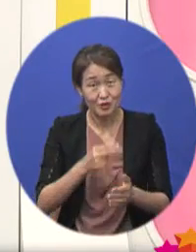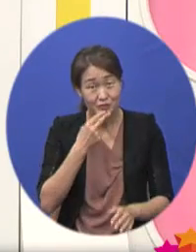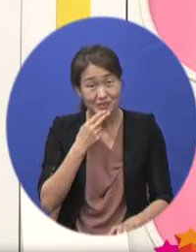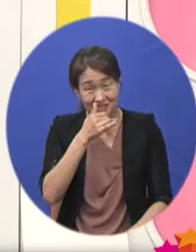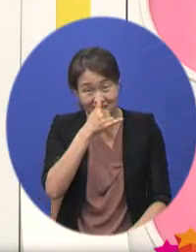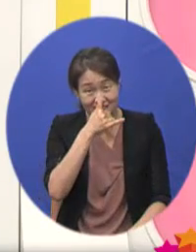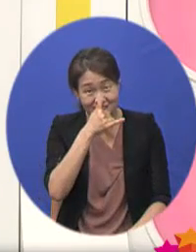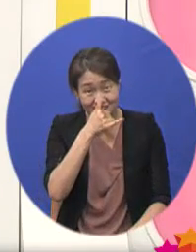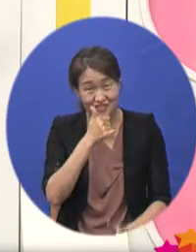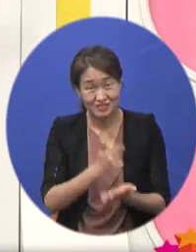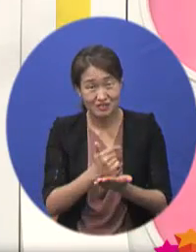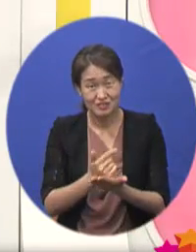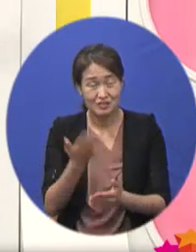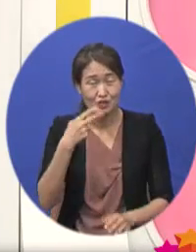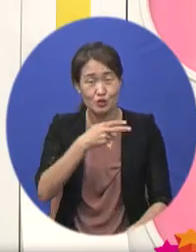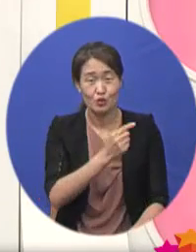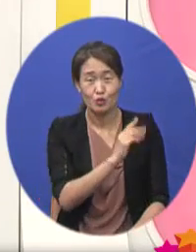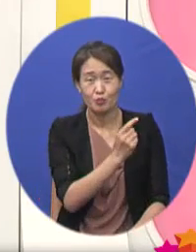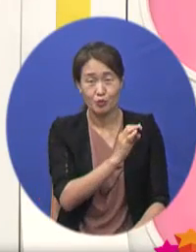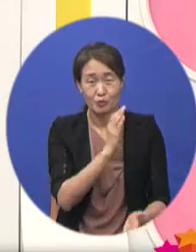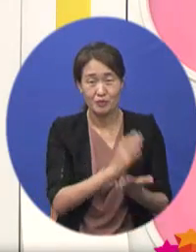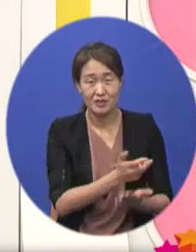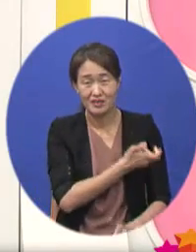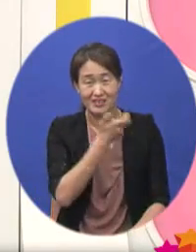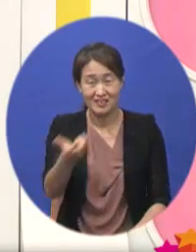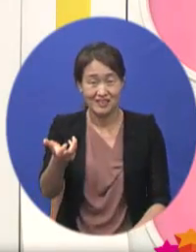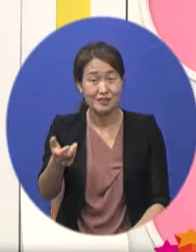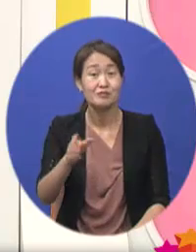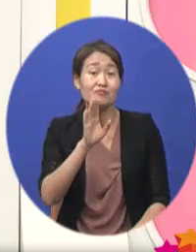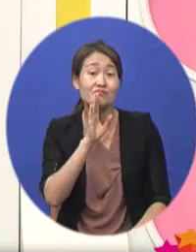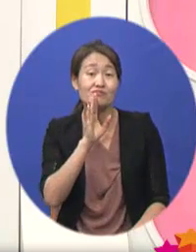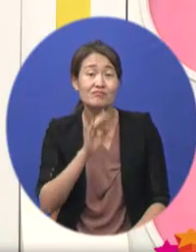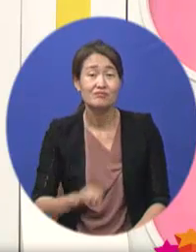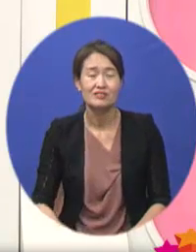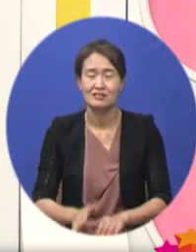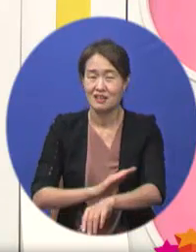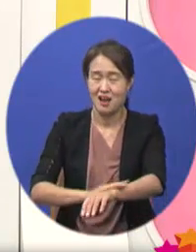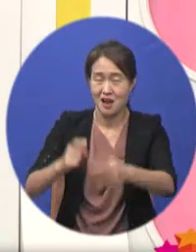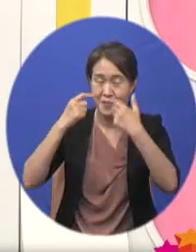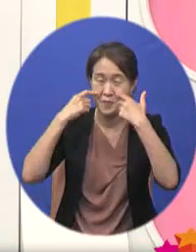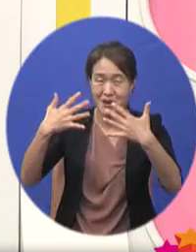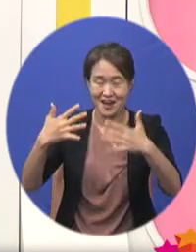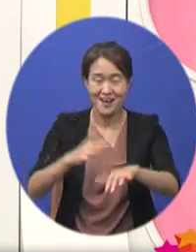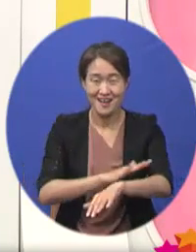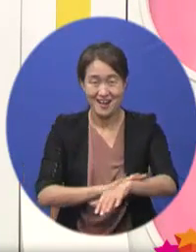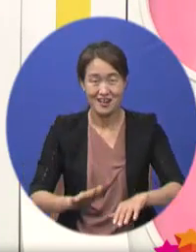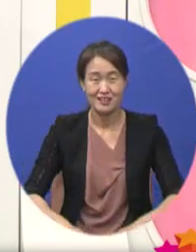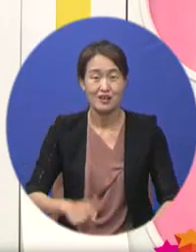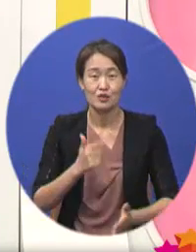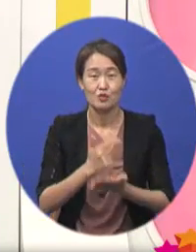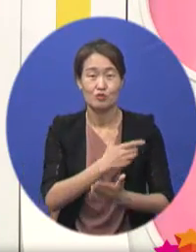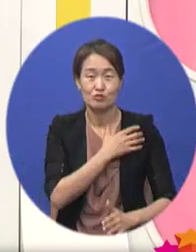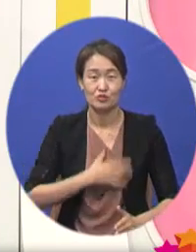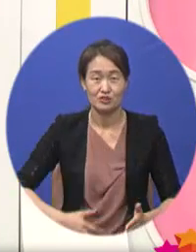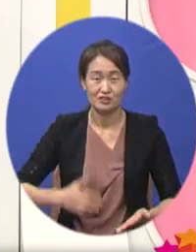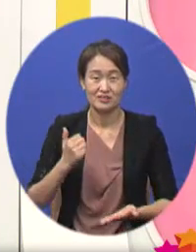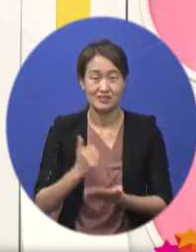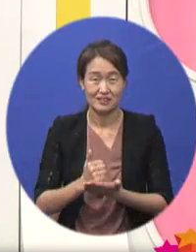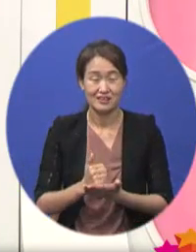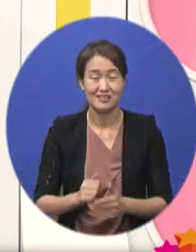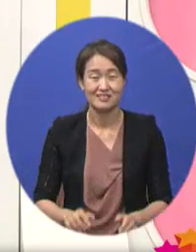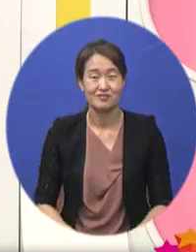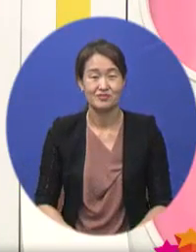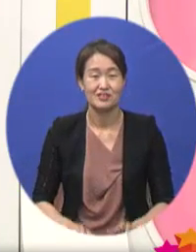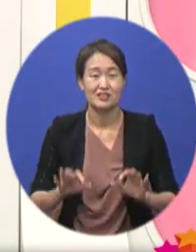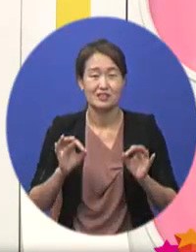예. 노원구 전에는 더봉구에 사시다 그쪽으로 옮겨가셨잖아요. 예예예. 예. 잘 예. 나와요. 예. 내가 노원구청장 그 김성환